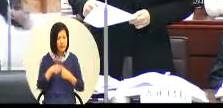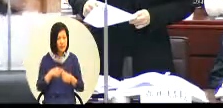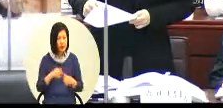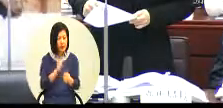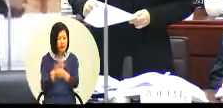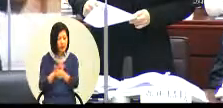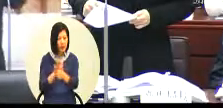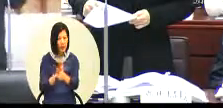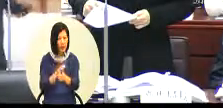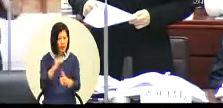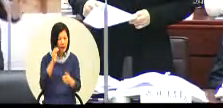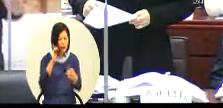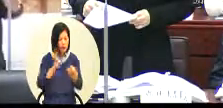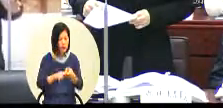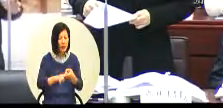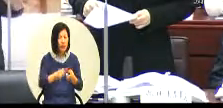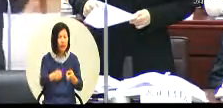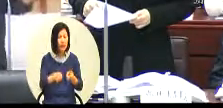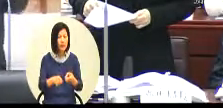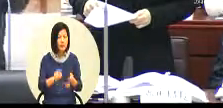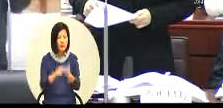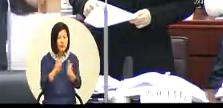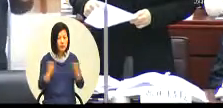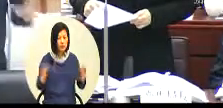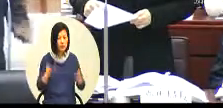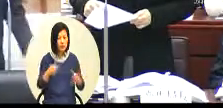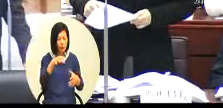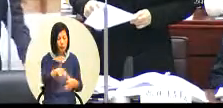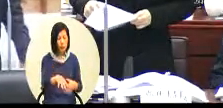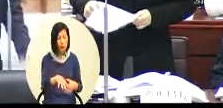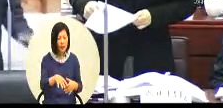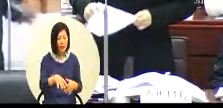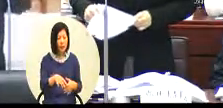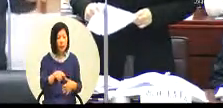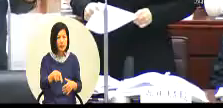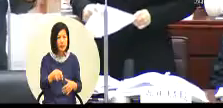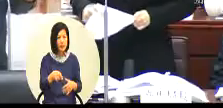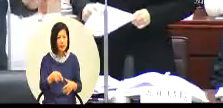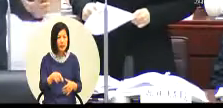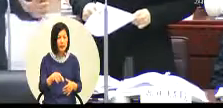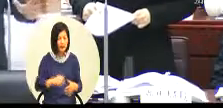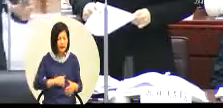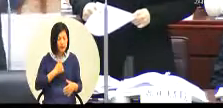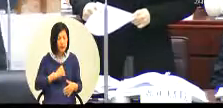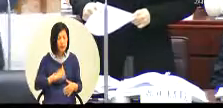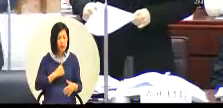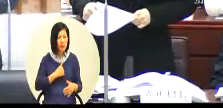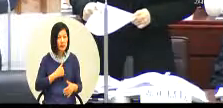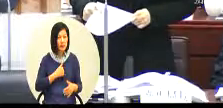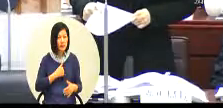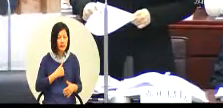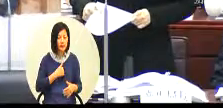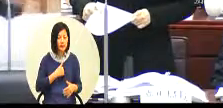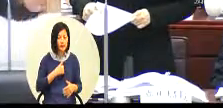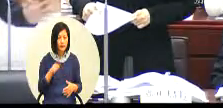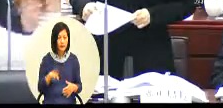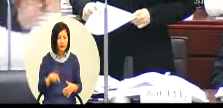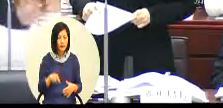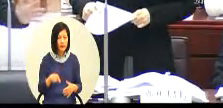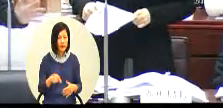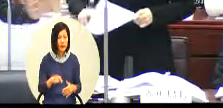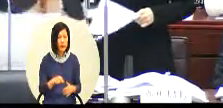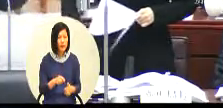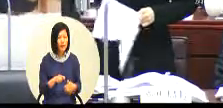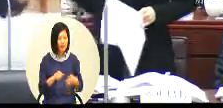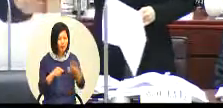你这才是你今天长照站里面最大的，就是巷弄长照站实质上面来讲的话，怎么样在这个